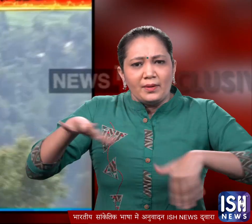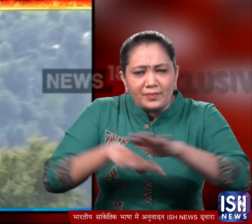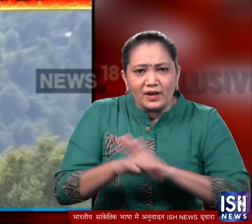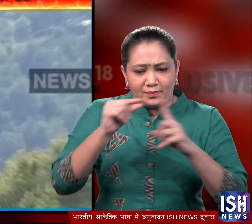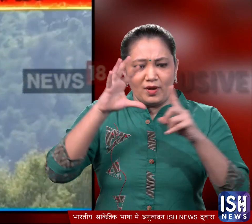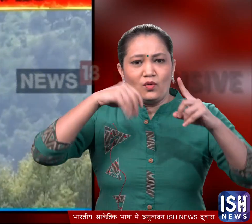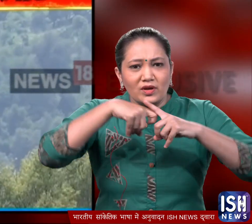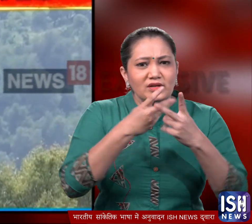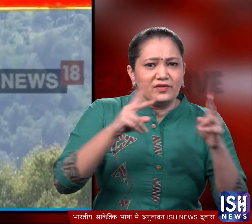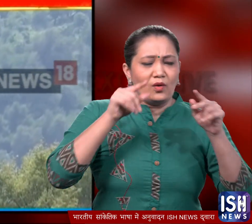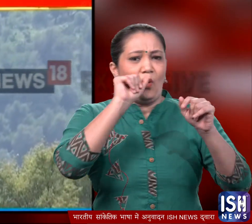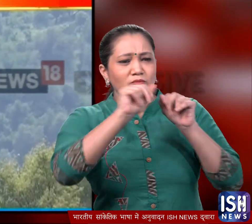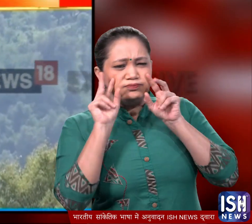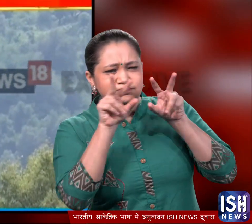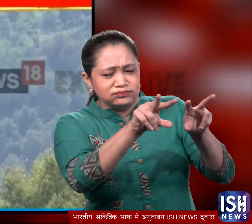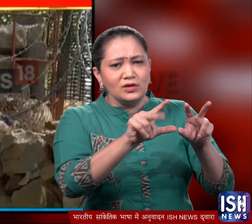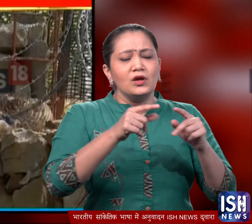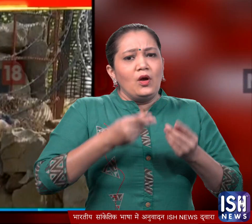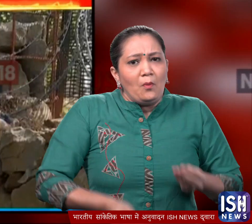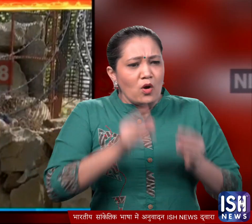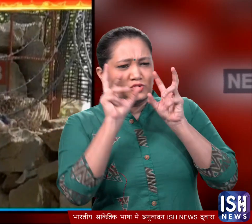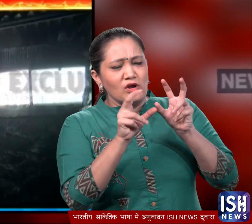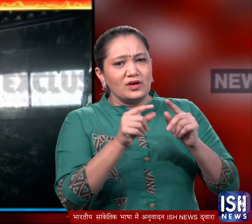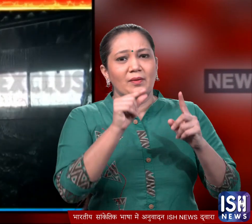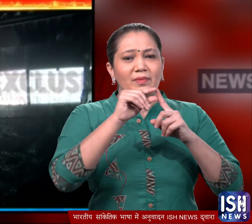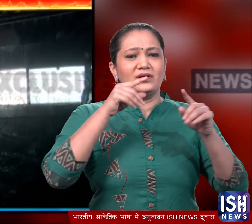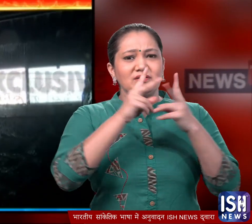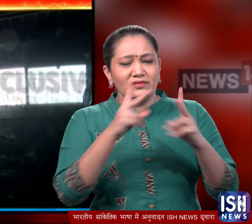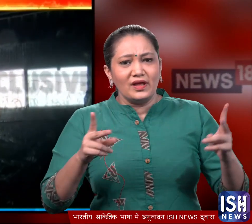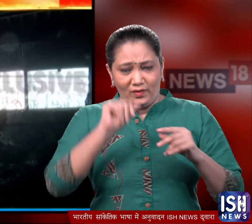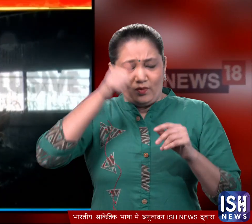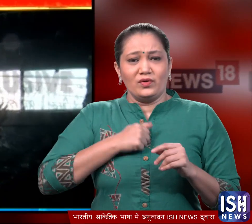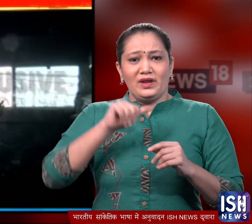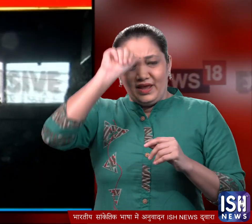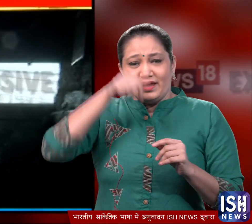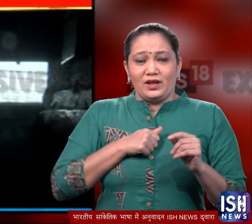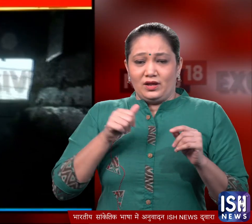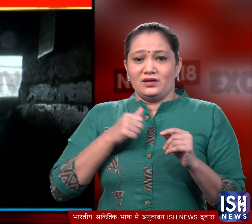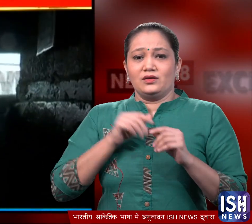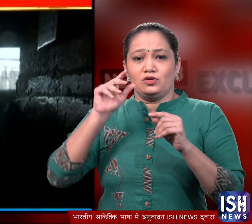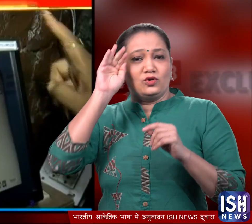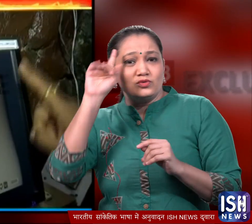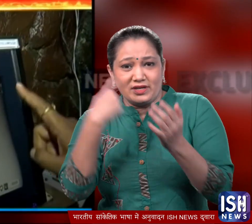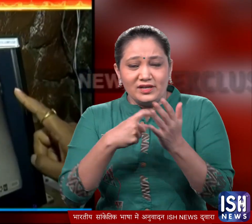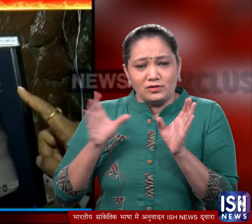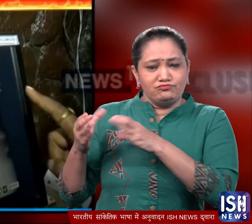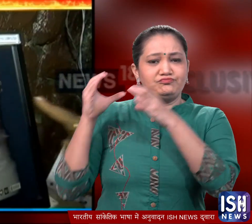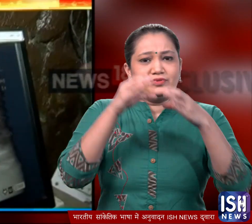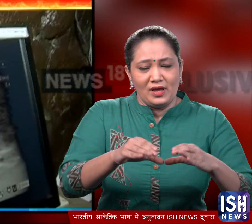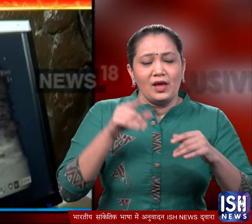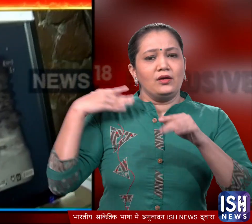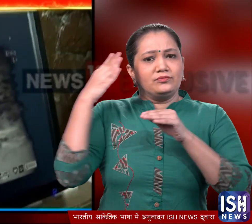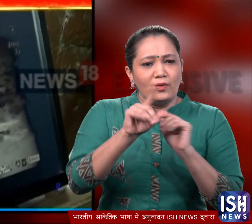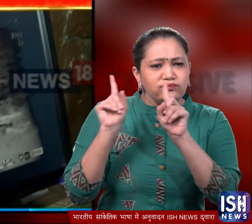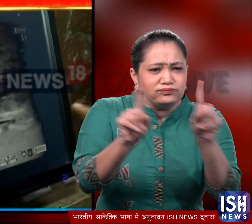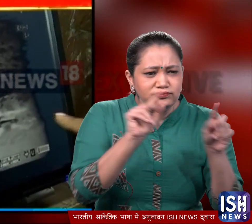ने पीओके में पाकिस्तानी सेना के बंकर और पोस्ट की निगरानी बढ़ा दी। इस बीच न्यूज़ 18 की टीम पुंछ के बीजी सेक्टर में पहुंची, जहां सेना के जवान